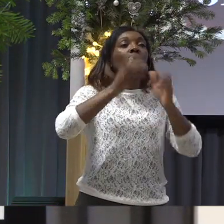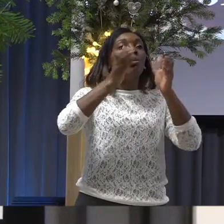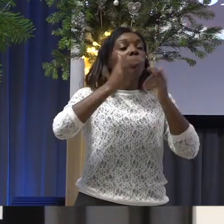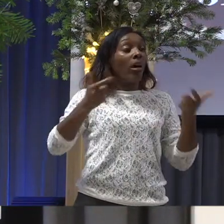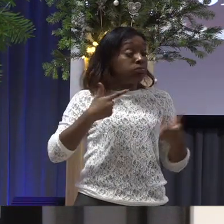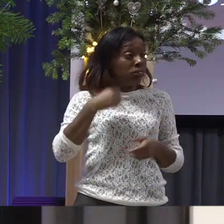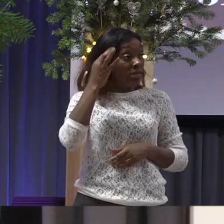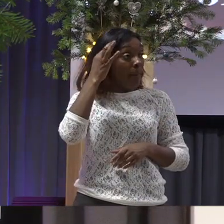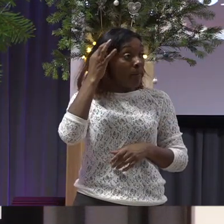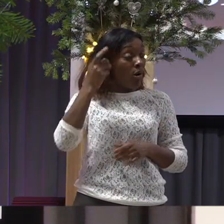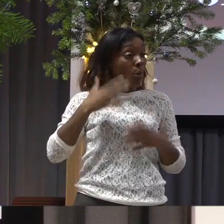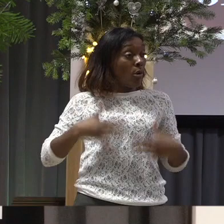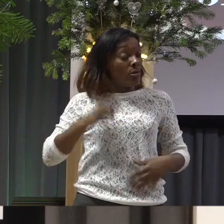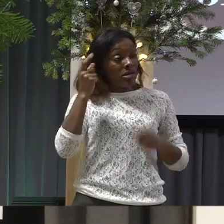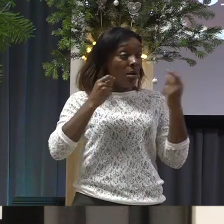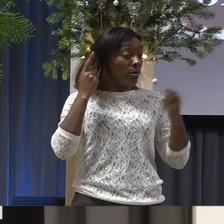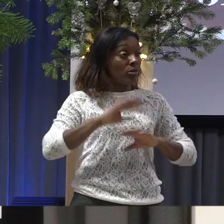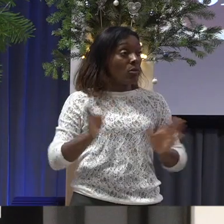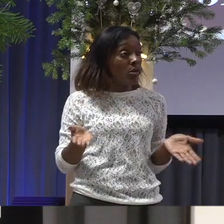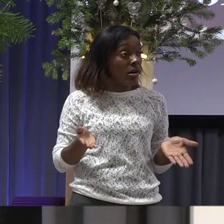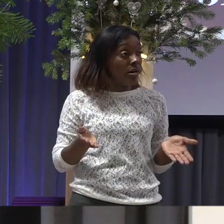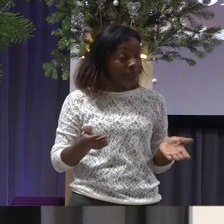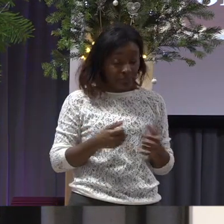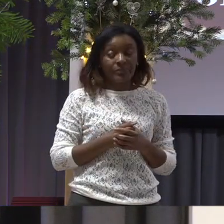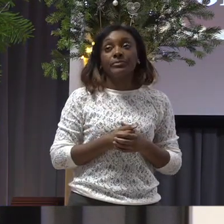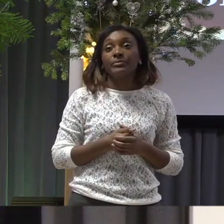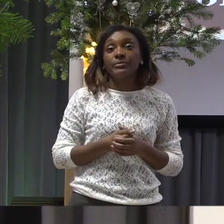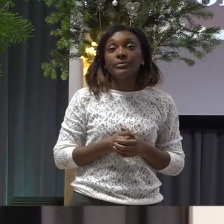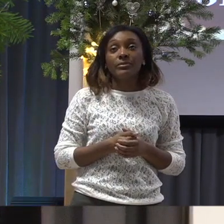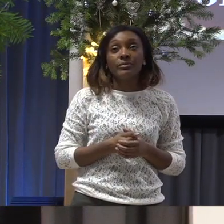ne tarde pas à réagir. Ce jour-là, qu'est-ce qui s'était passé?